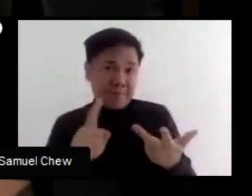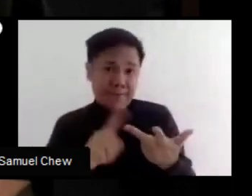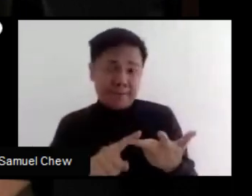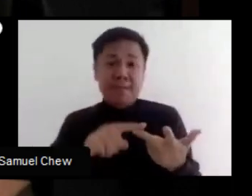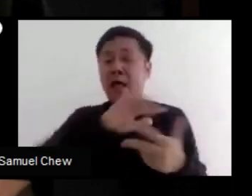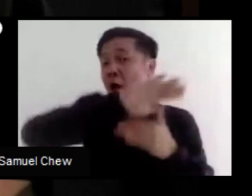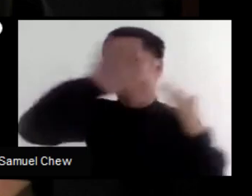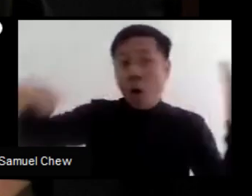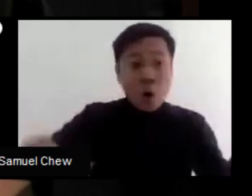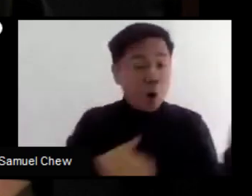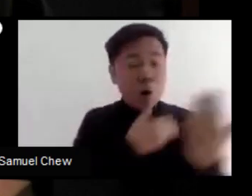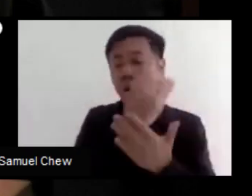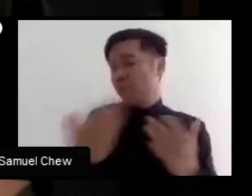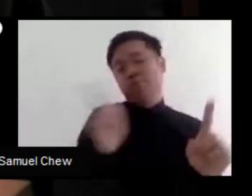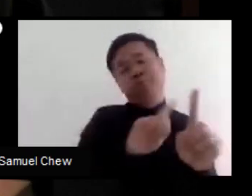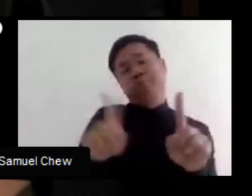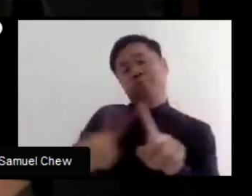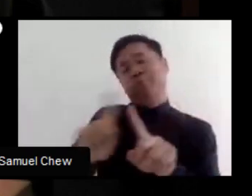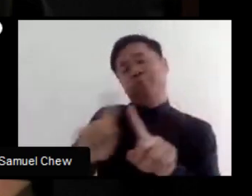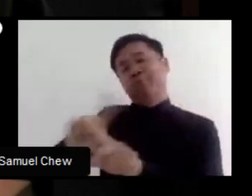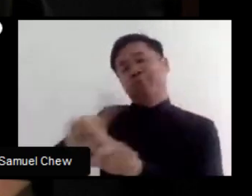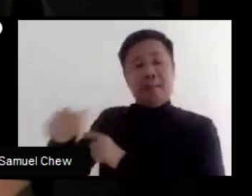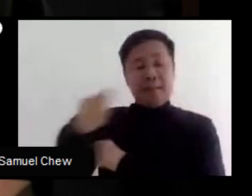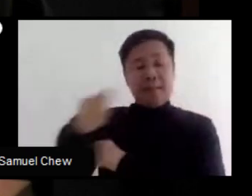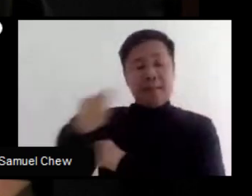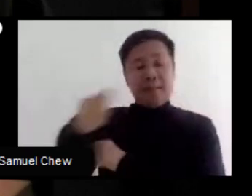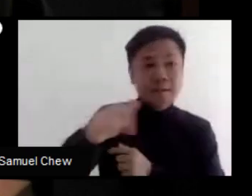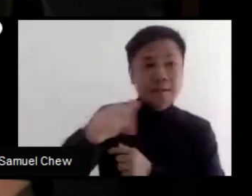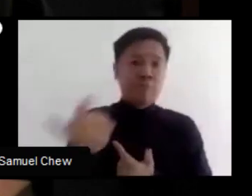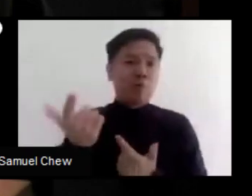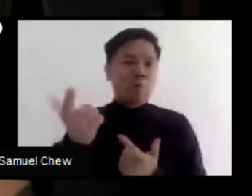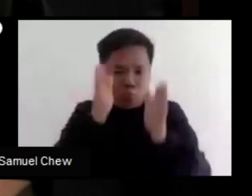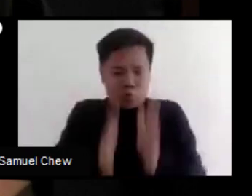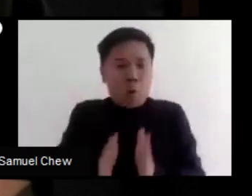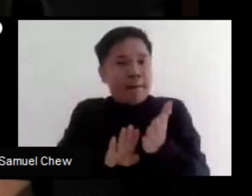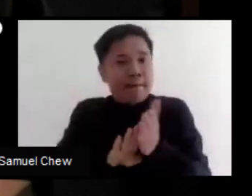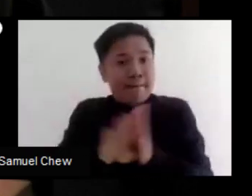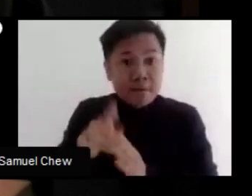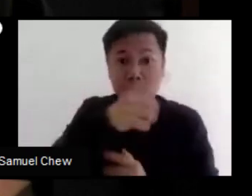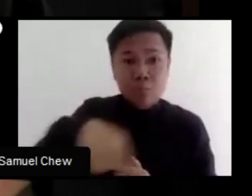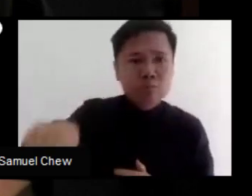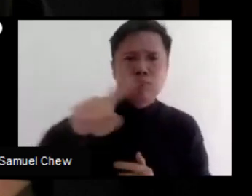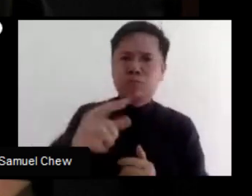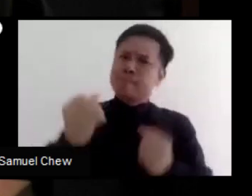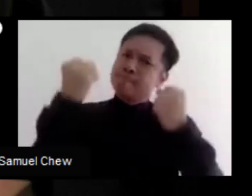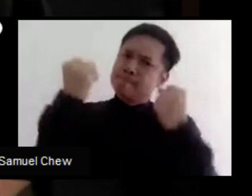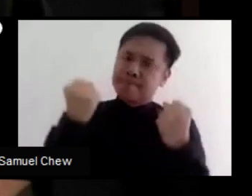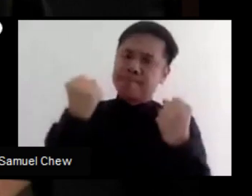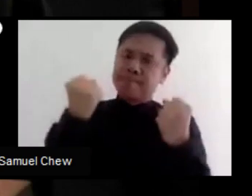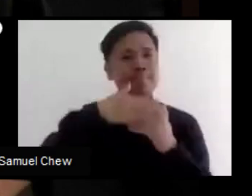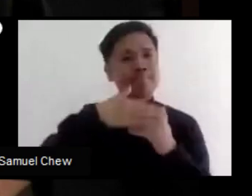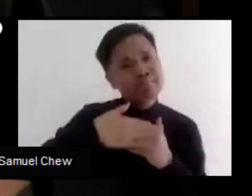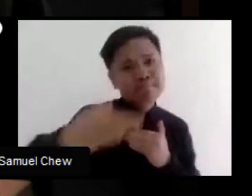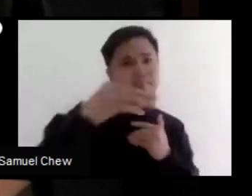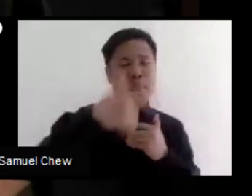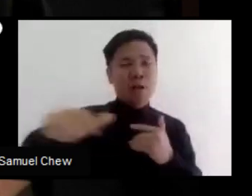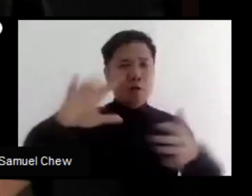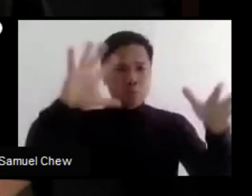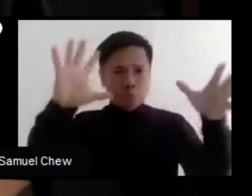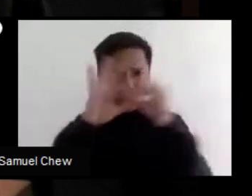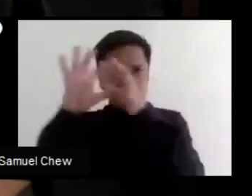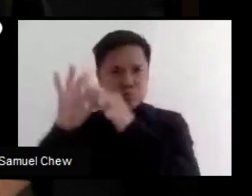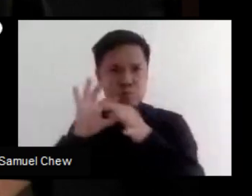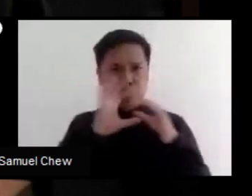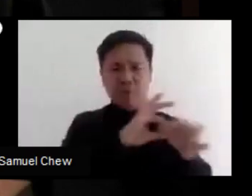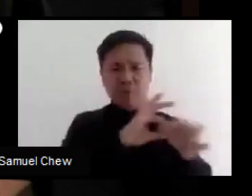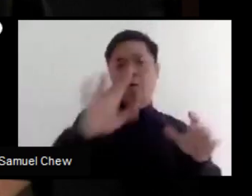和国际社会应继续加强在人口与发展上的经验交流和政策对话，坚持多边主义， 增加对发